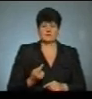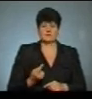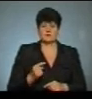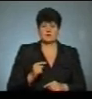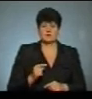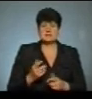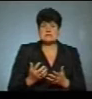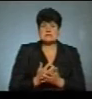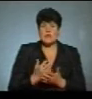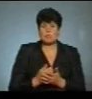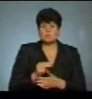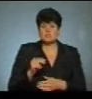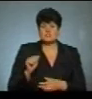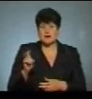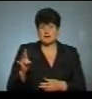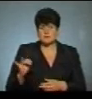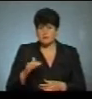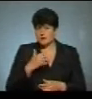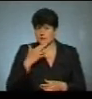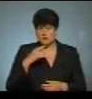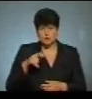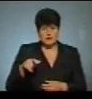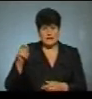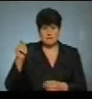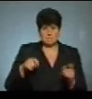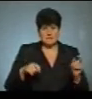– це заробітчани. Так? І багато людей, які приїхали